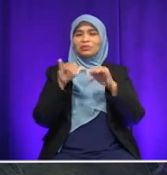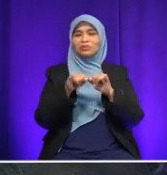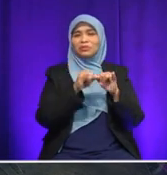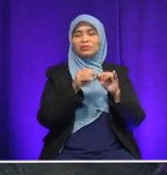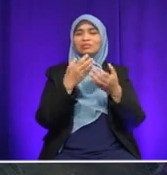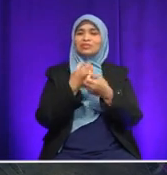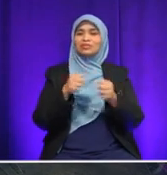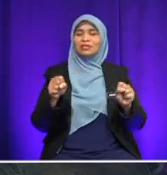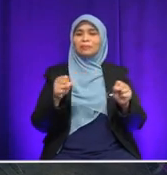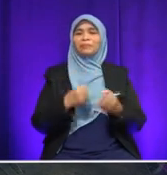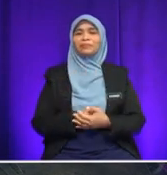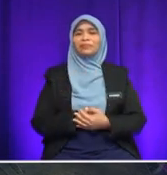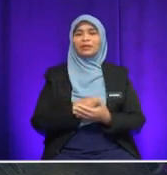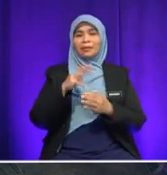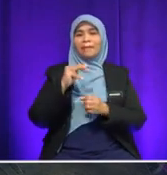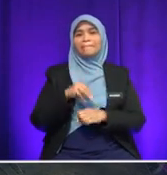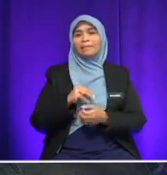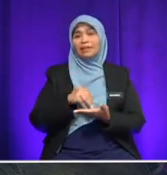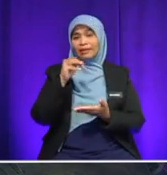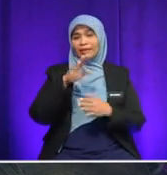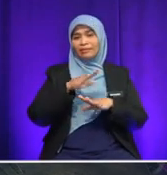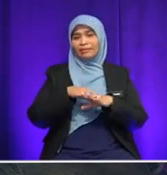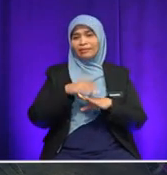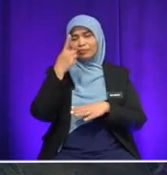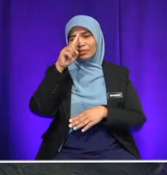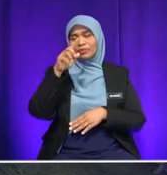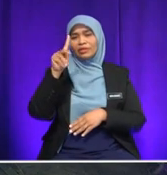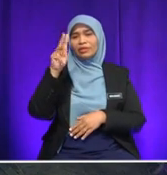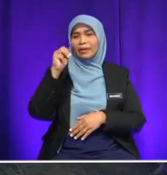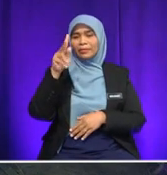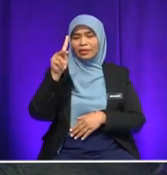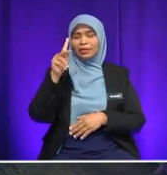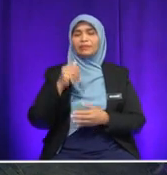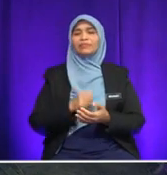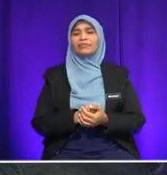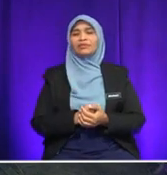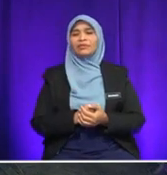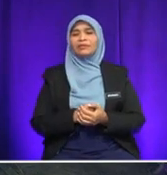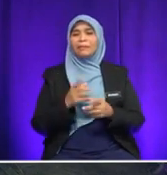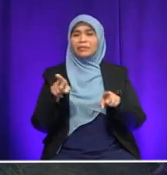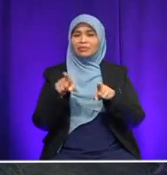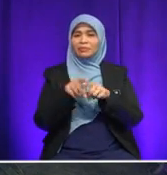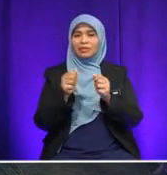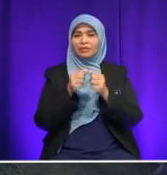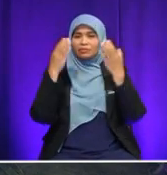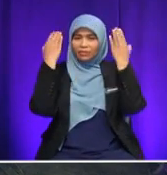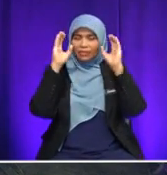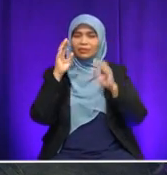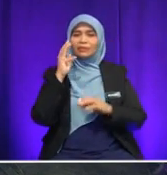mulakan kelas kita dalam slot Mendengar Atas bagi mata pelajaran kesusasteraan Melayu Komunikatif bersama dengan